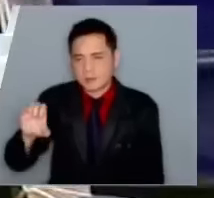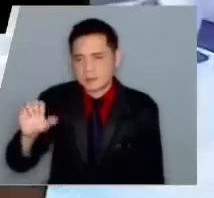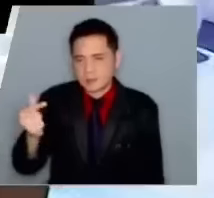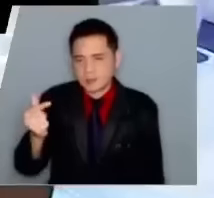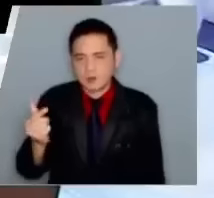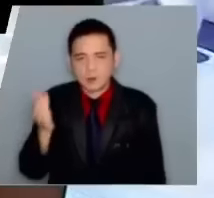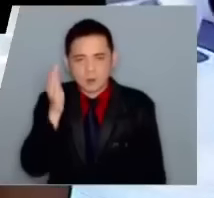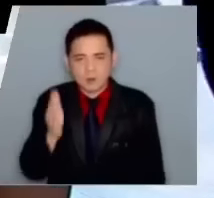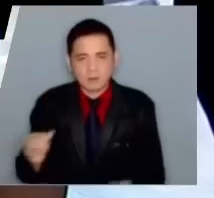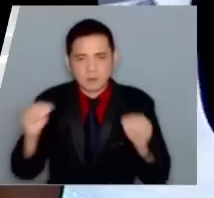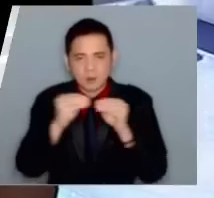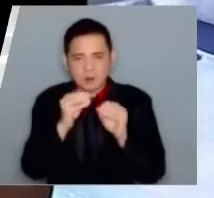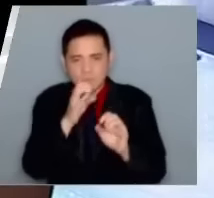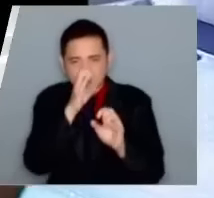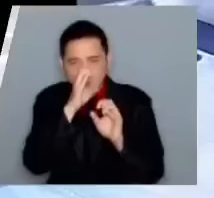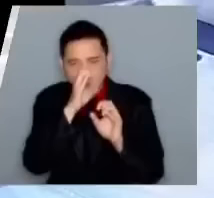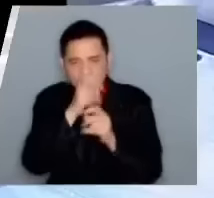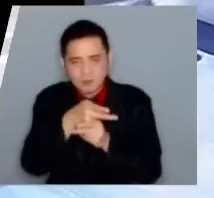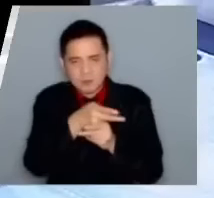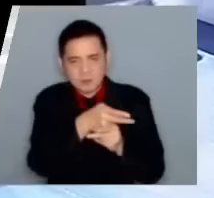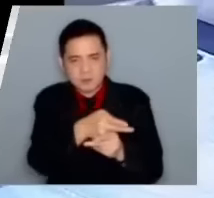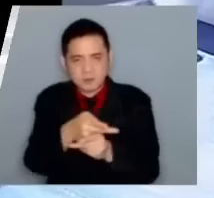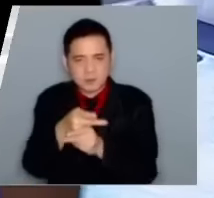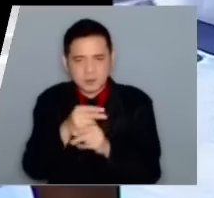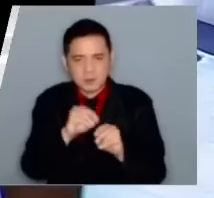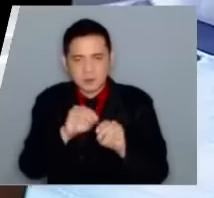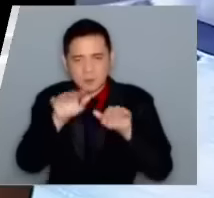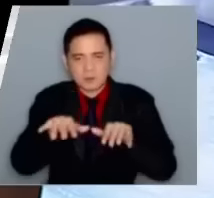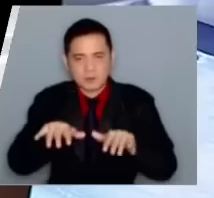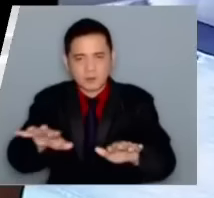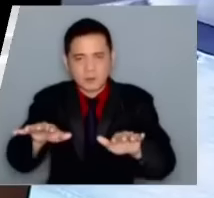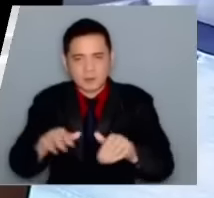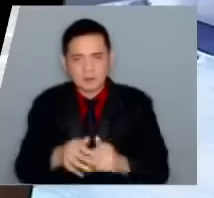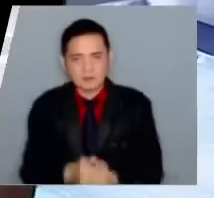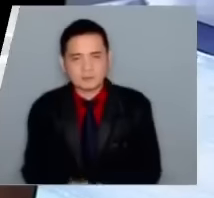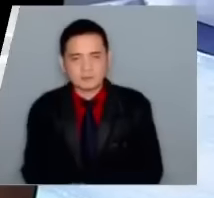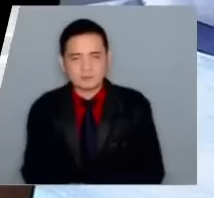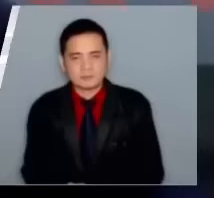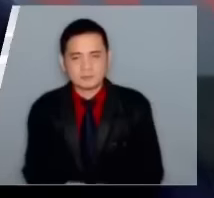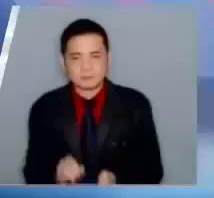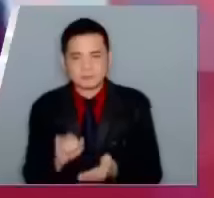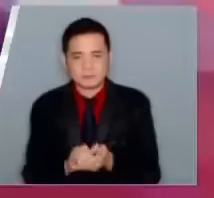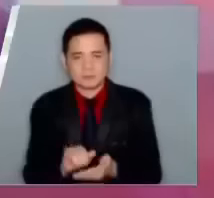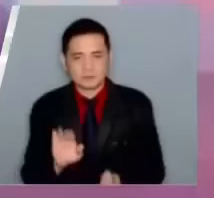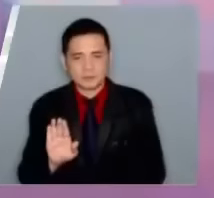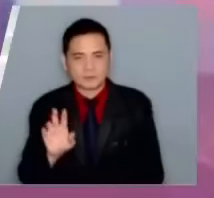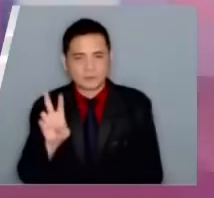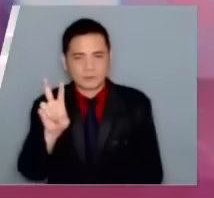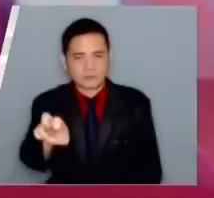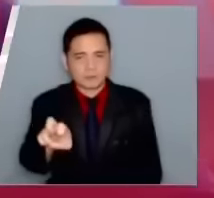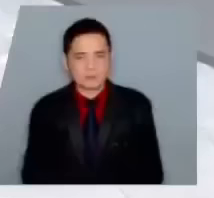pagpapatrolya. Para sa GMA Integrated News, Marisol Abdurrahman ang inyong